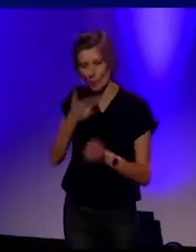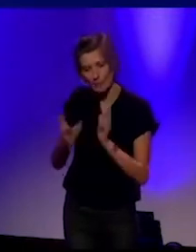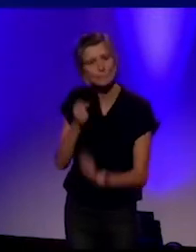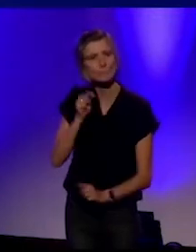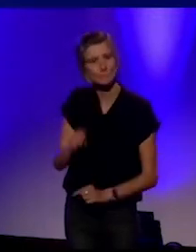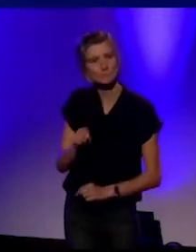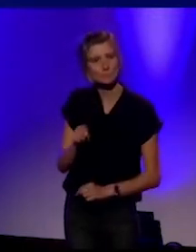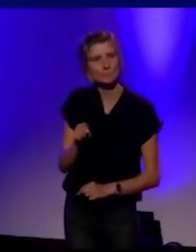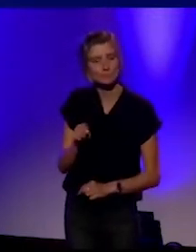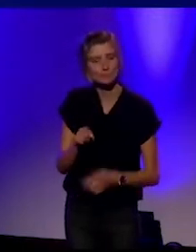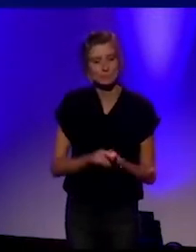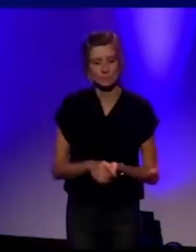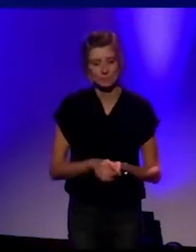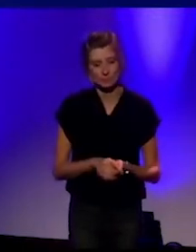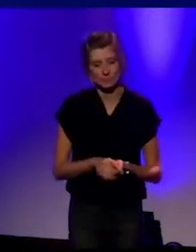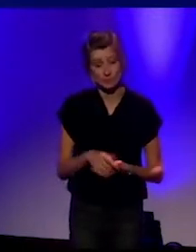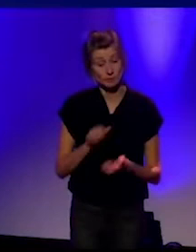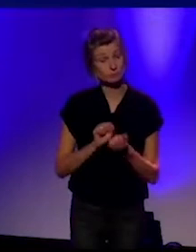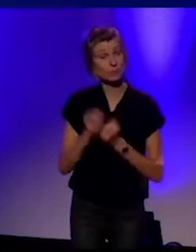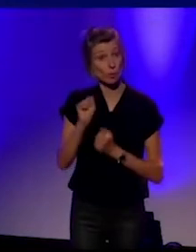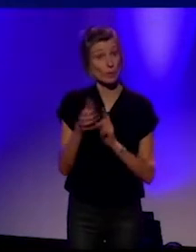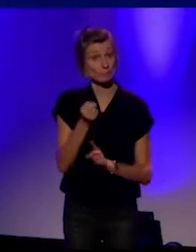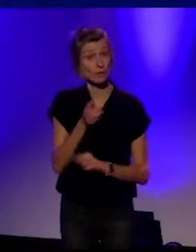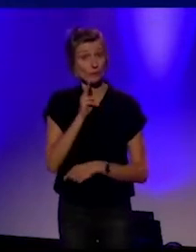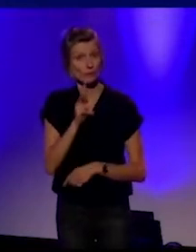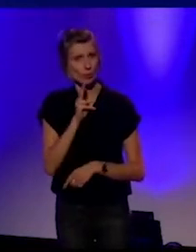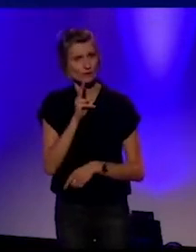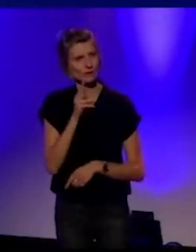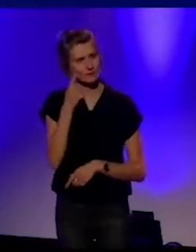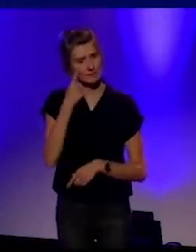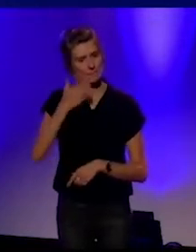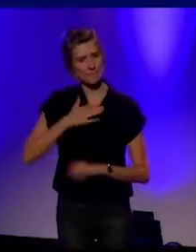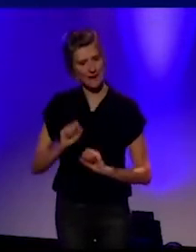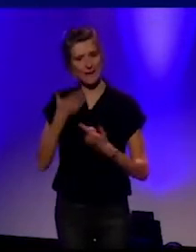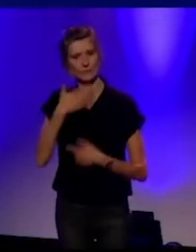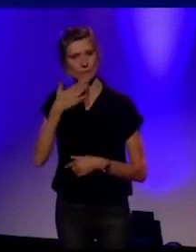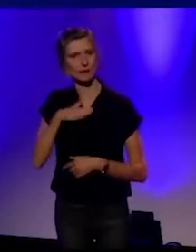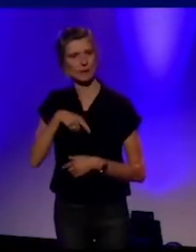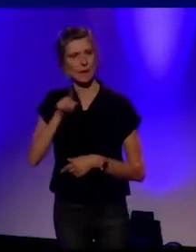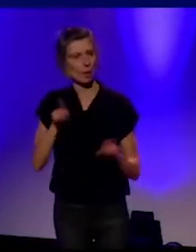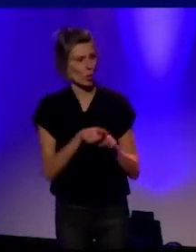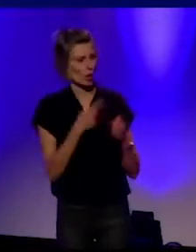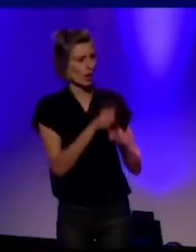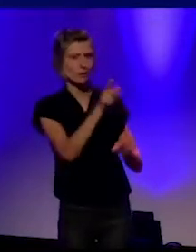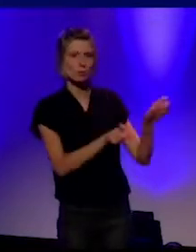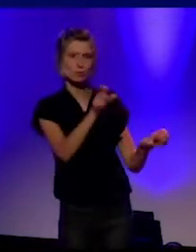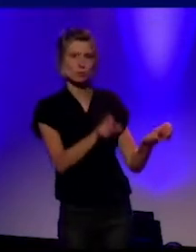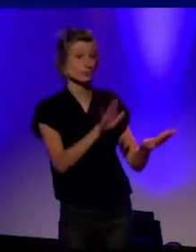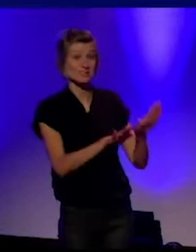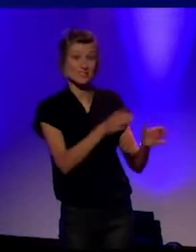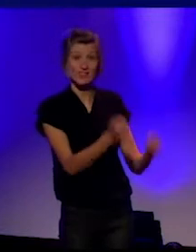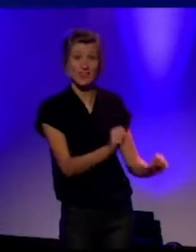is leren om zo'n privilege niet alleen te gebruiken voor de eigen positie en de verbetering ervan. Maar ook voor diegenen die dat zuidenvoorrecht